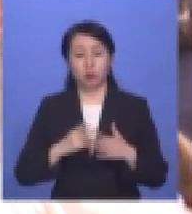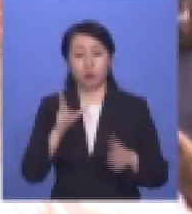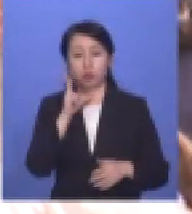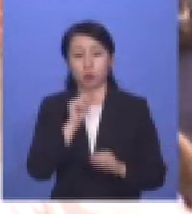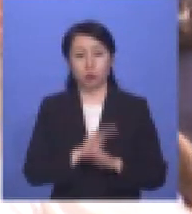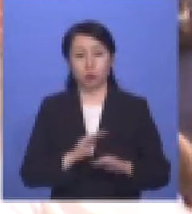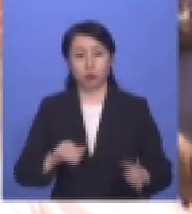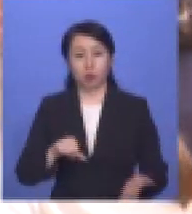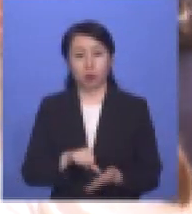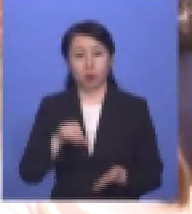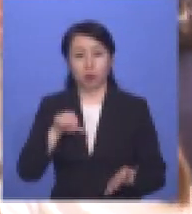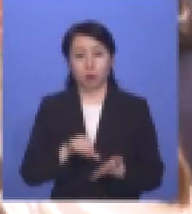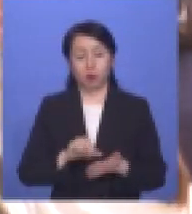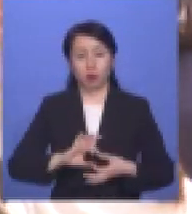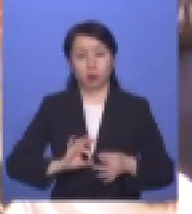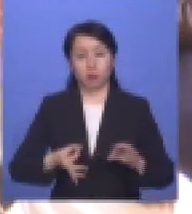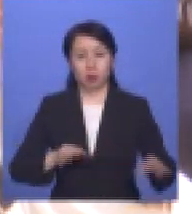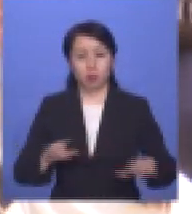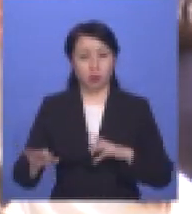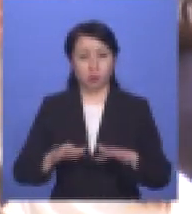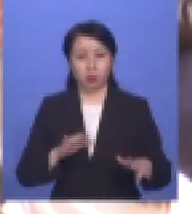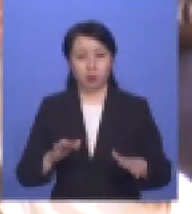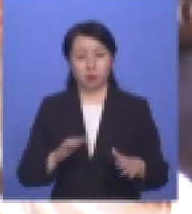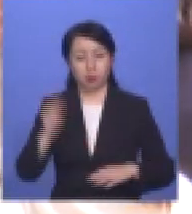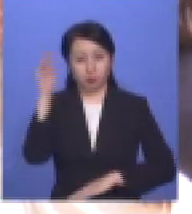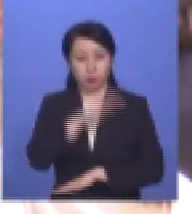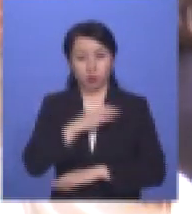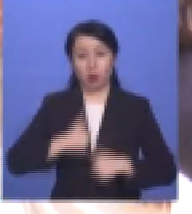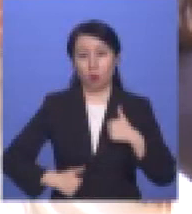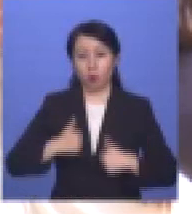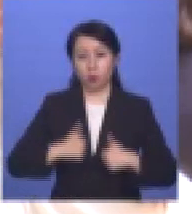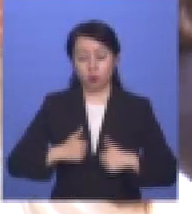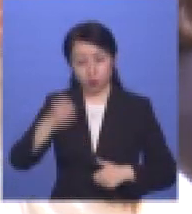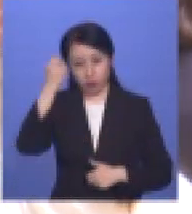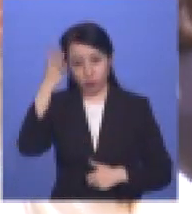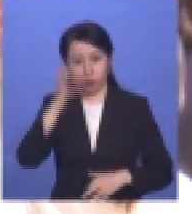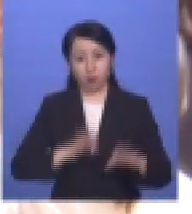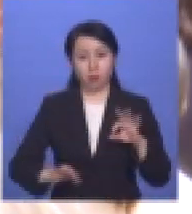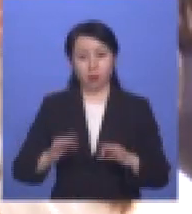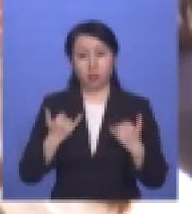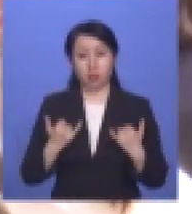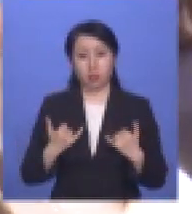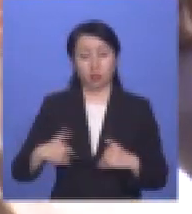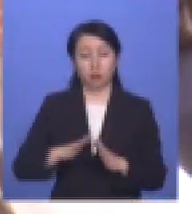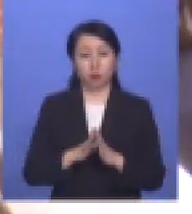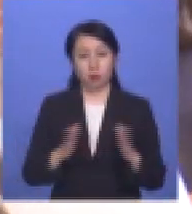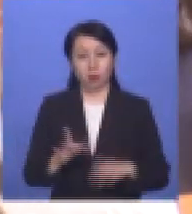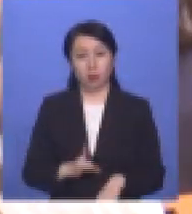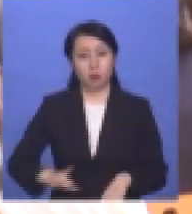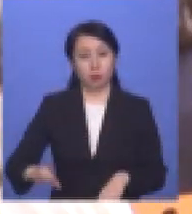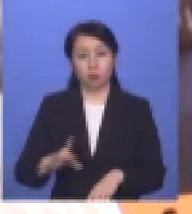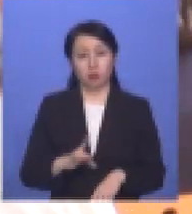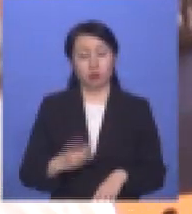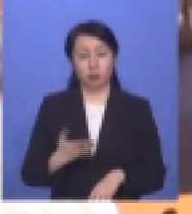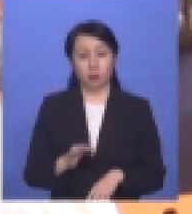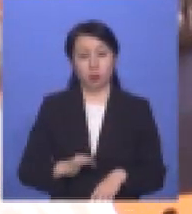детей участвует в олимпиадном движении, в предметных олимпиадах, в конкурсах научных проектов по интересам. Сейчас вообще в целом расширяется по республике, в том числе по